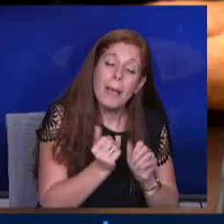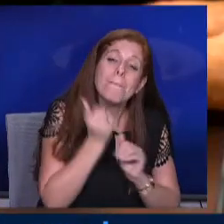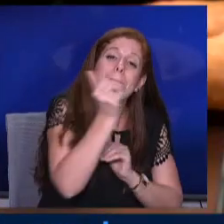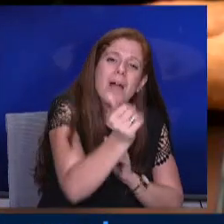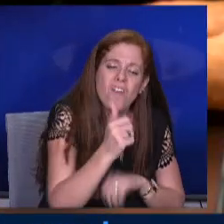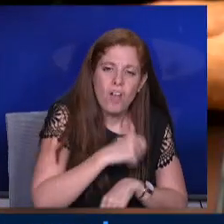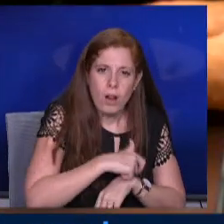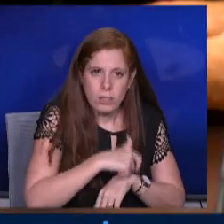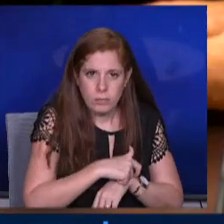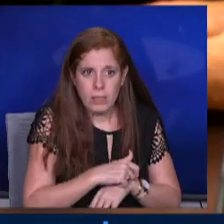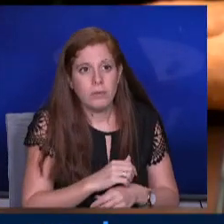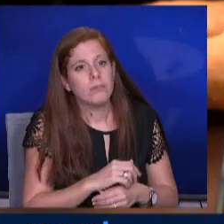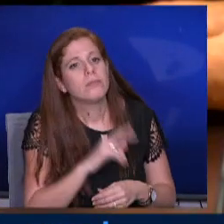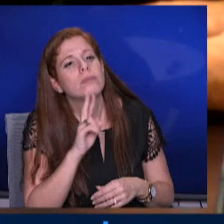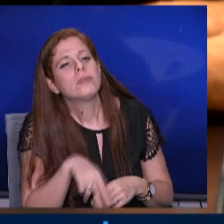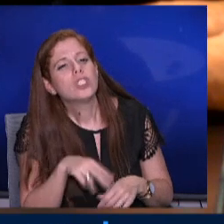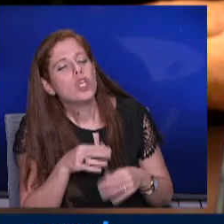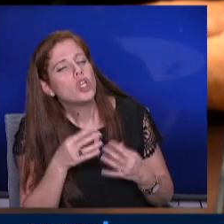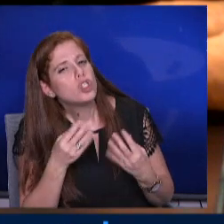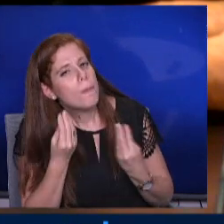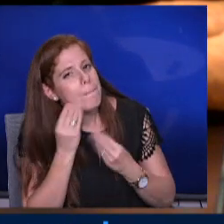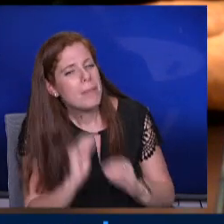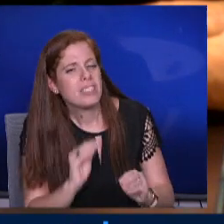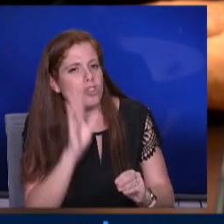של חוסר ביטחון עצמי בחברי הקואליציה